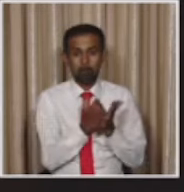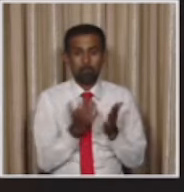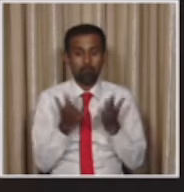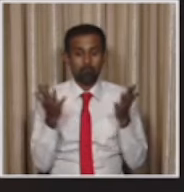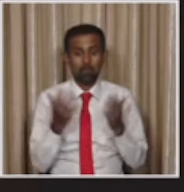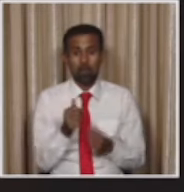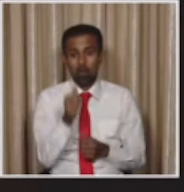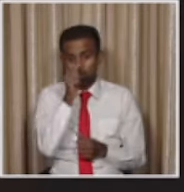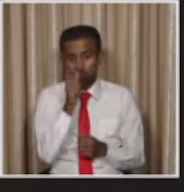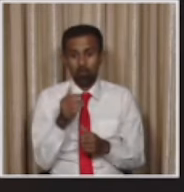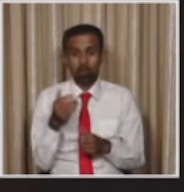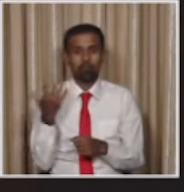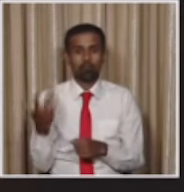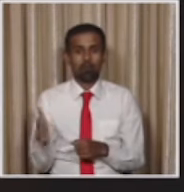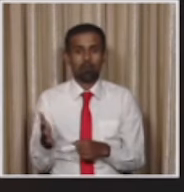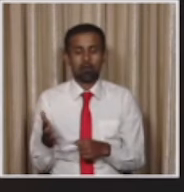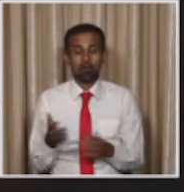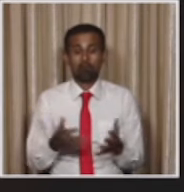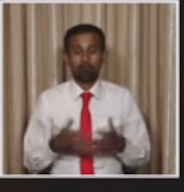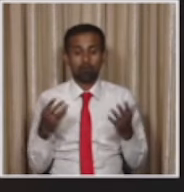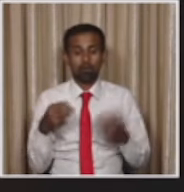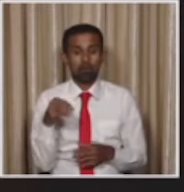පොලු තියලා තියෙනවා.